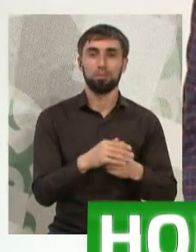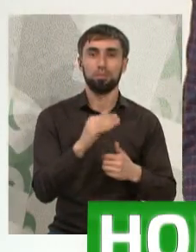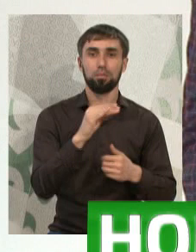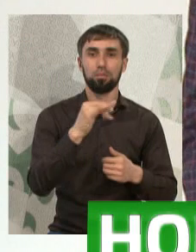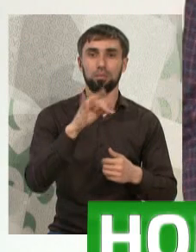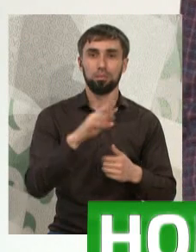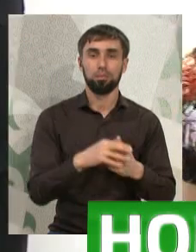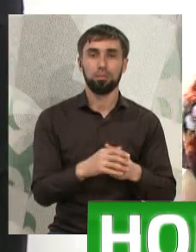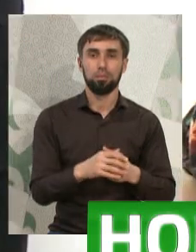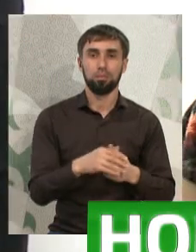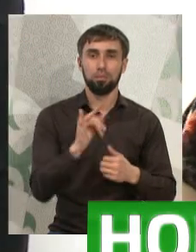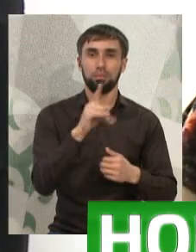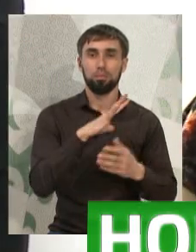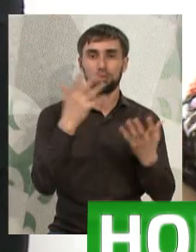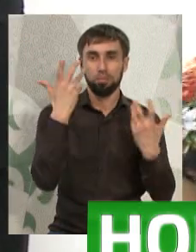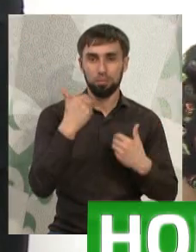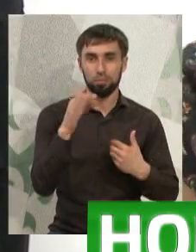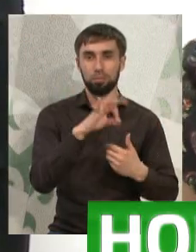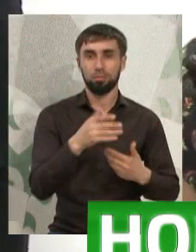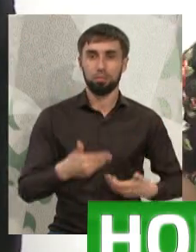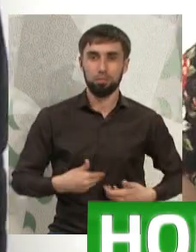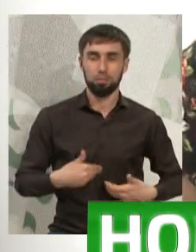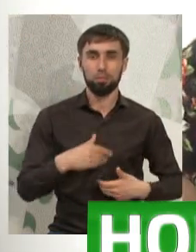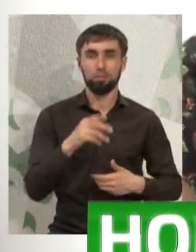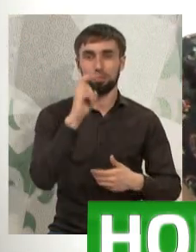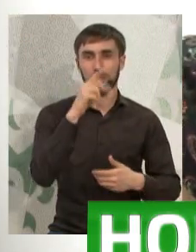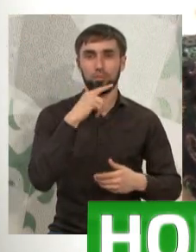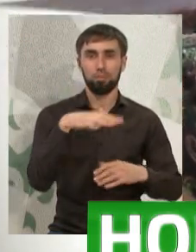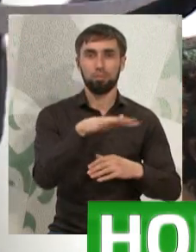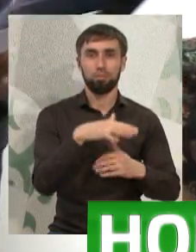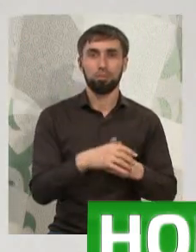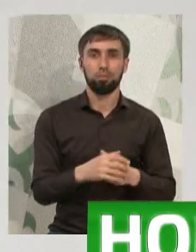обеспечения доступным и комфортным жильем и коммунальными услугами граждан России.